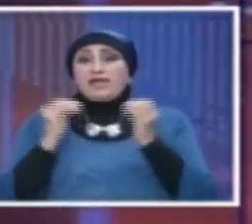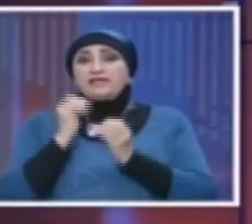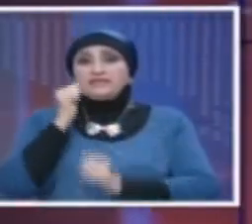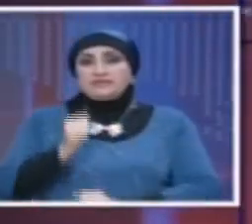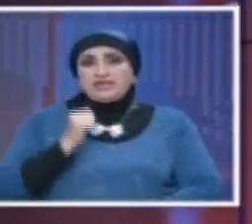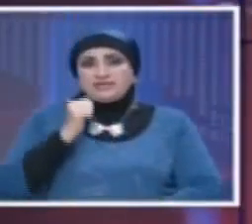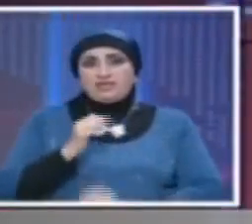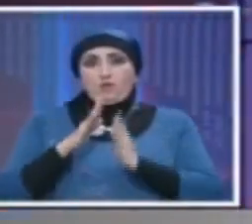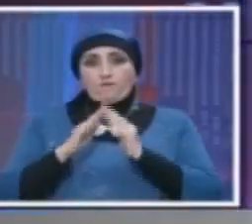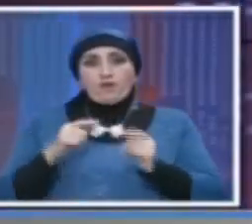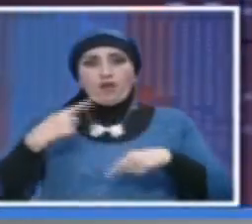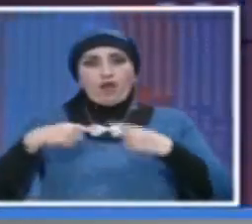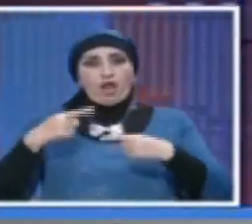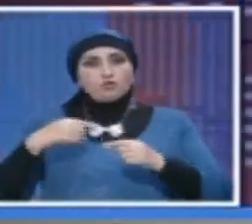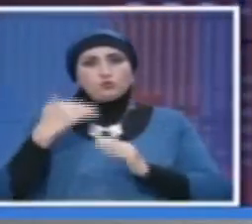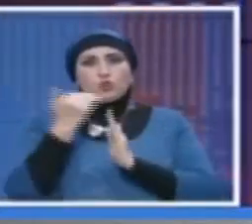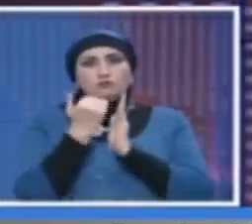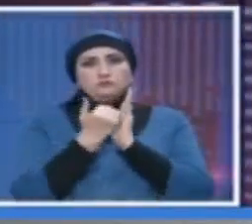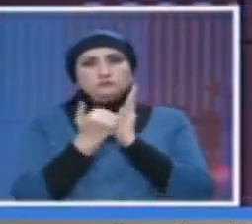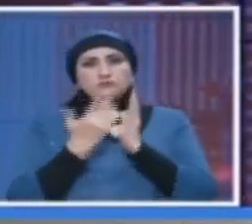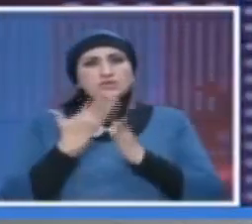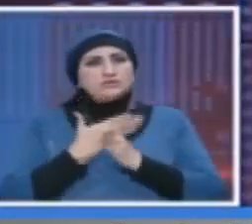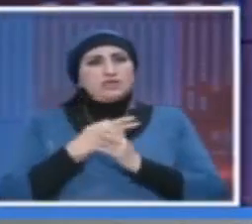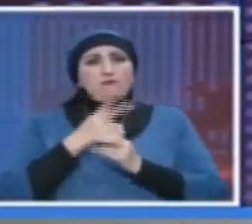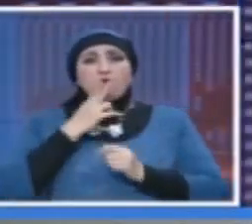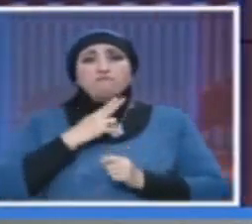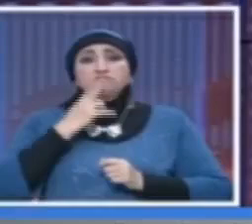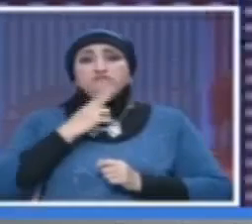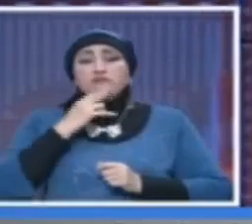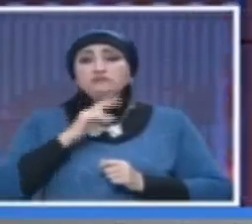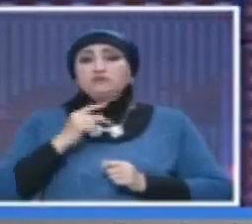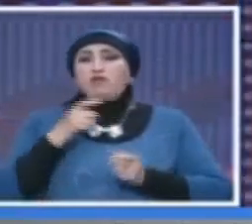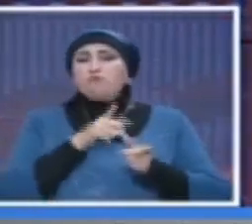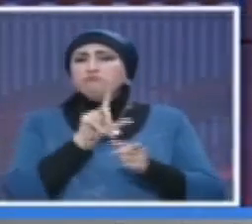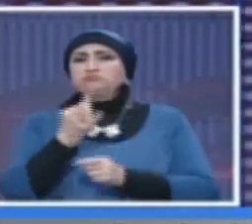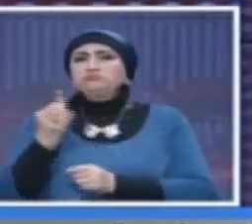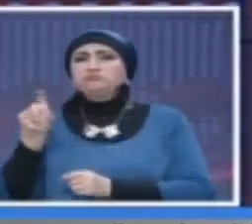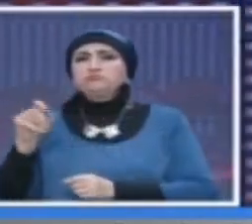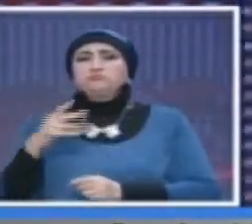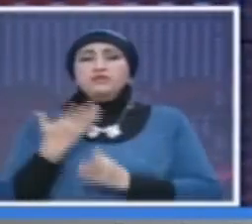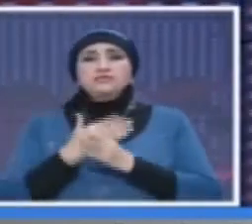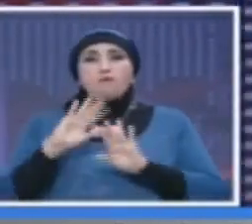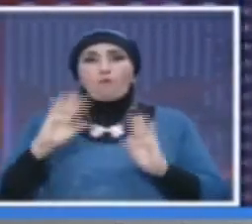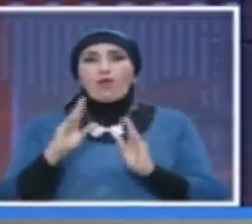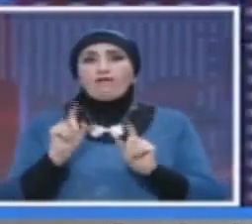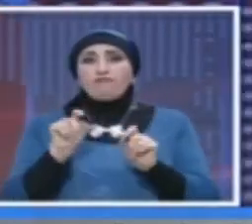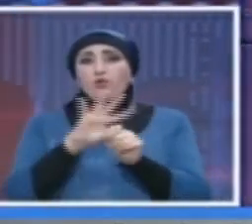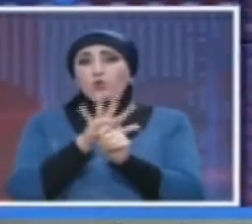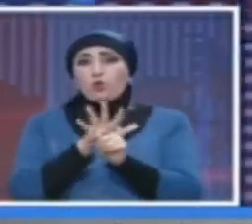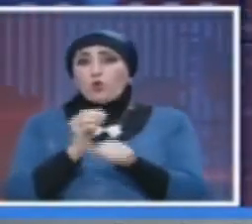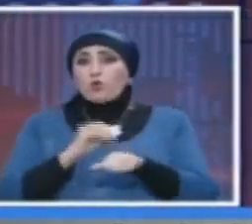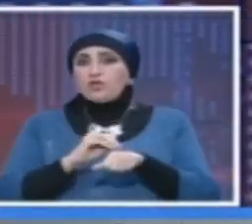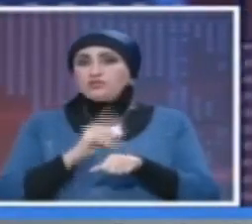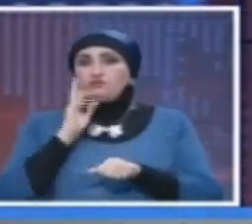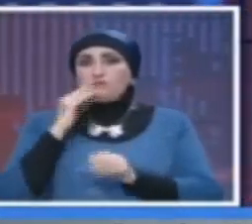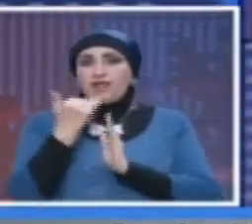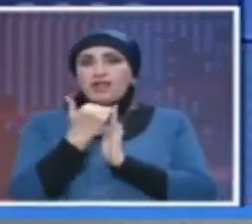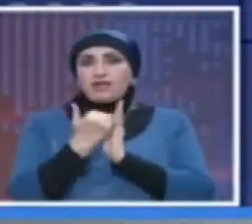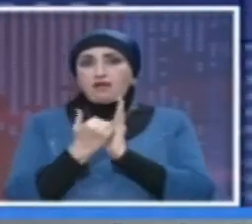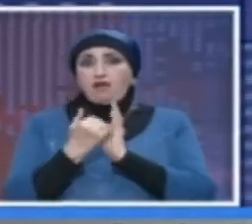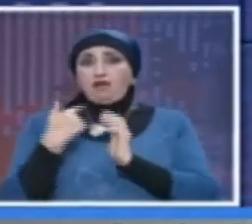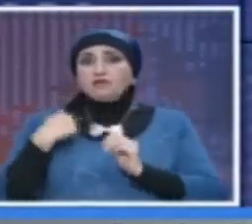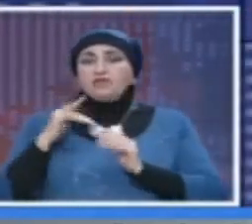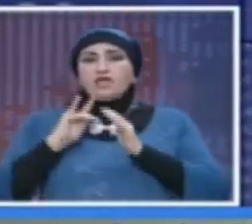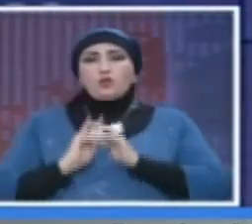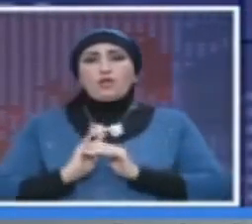حديد مصر بمواصلة إجراءاتها الدورية لأعمال التطهير والتعقيم والتوعية في مواجهة فيروس كورونا، وتشمل